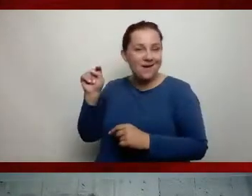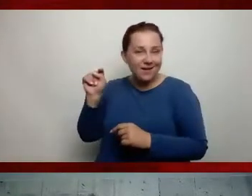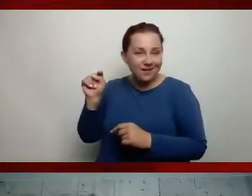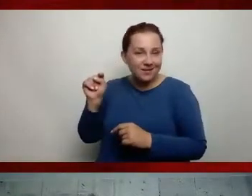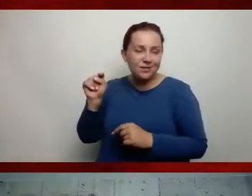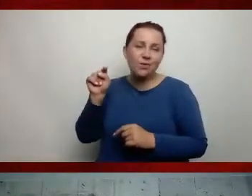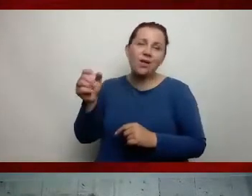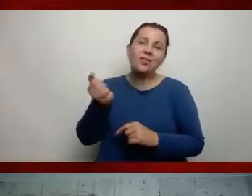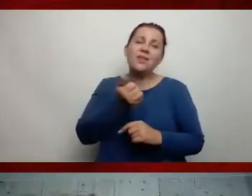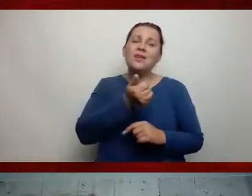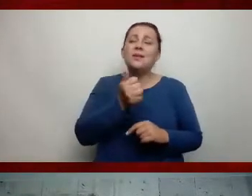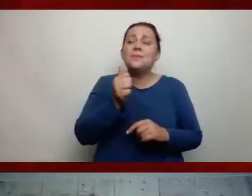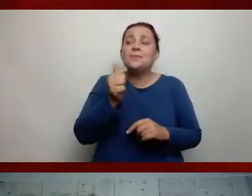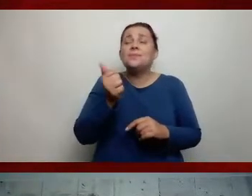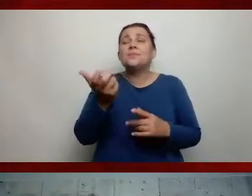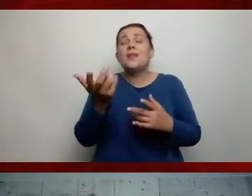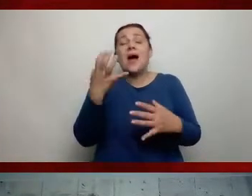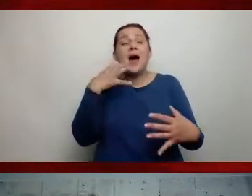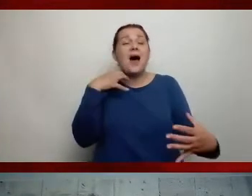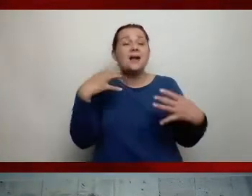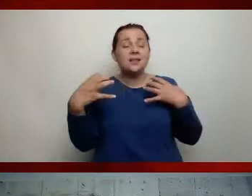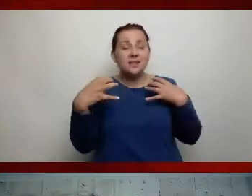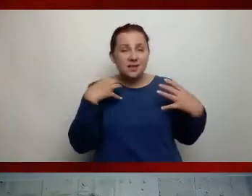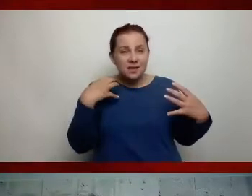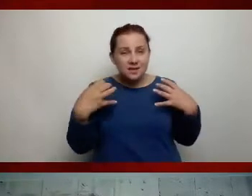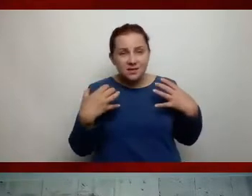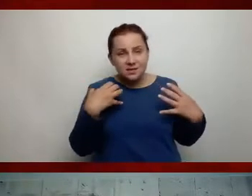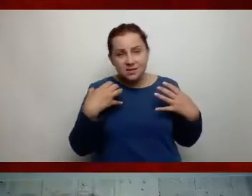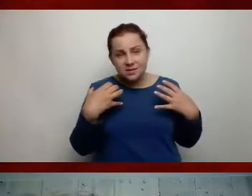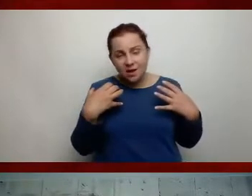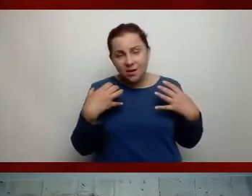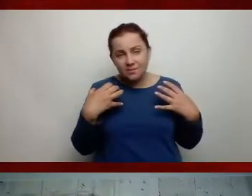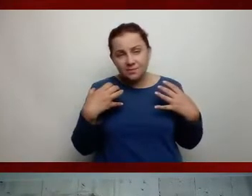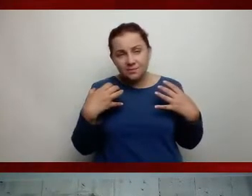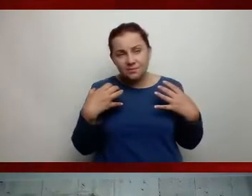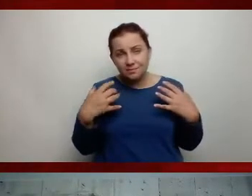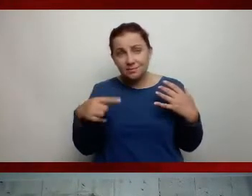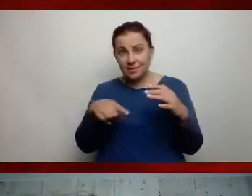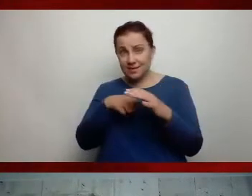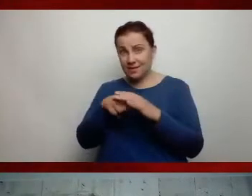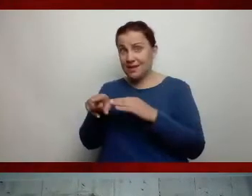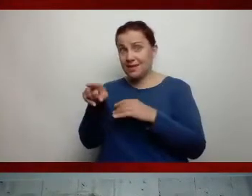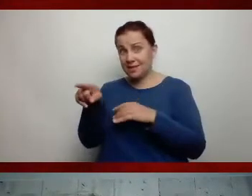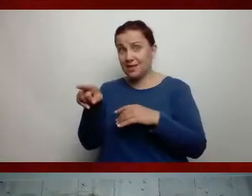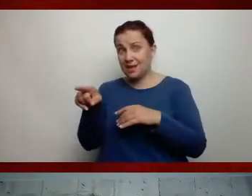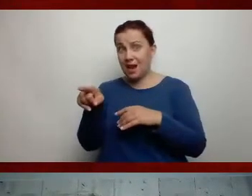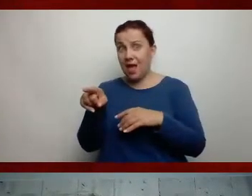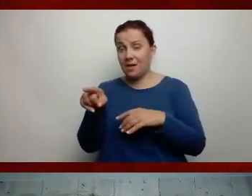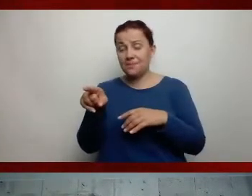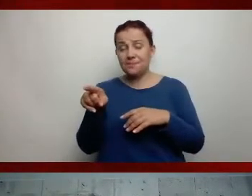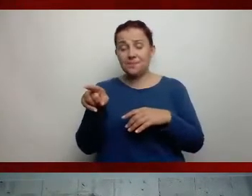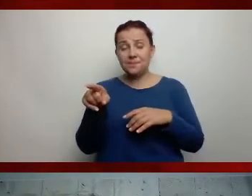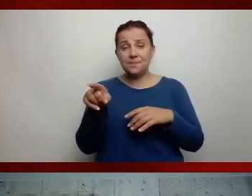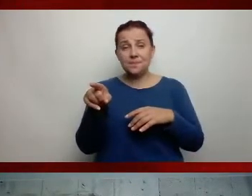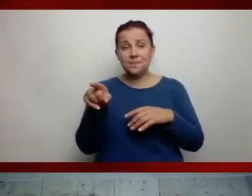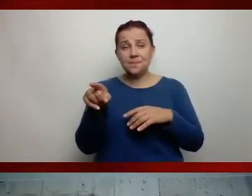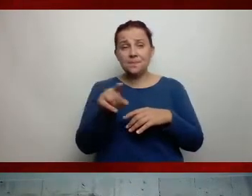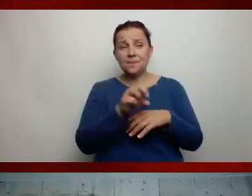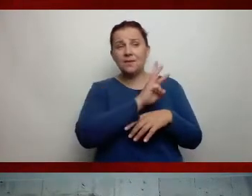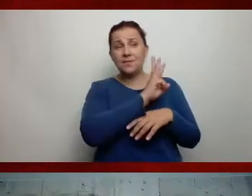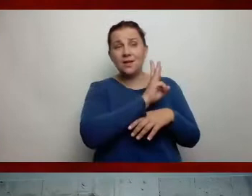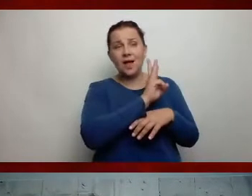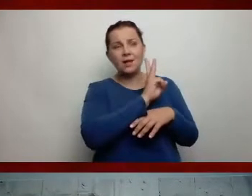z wielu artystów, dla których Witkacy jest współczesną taką